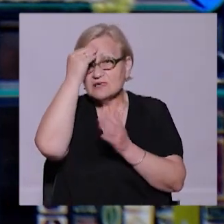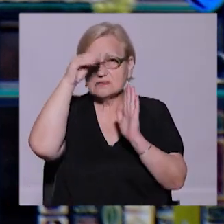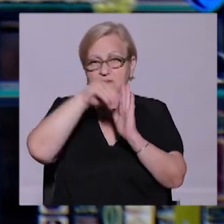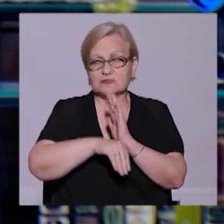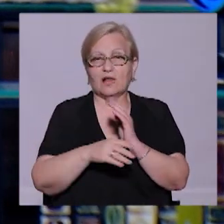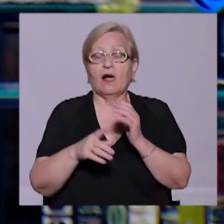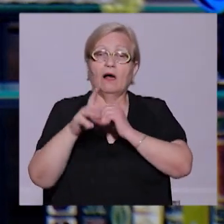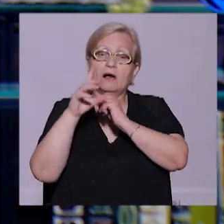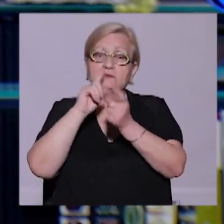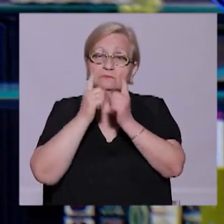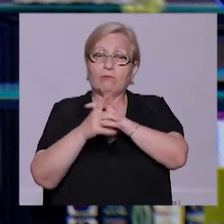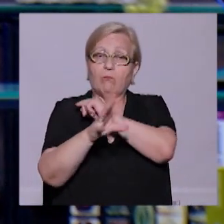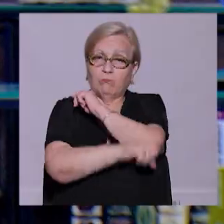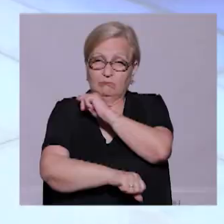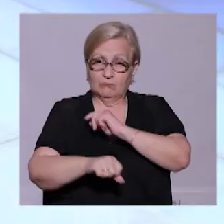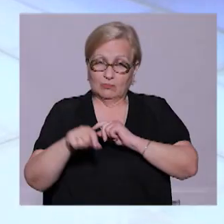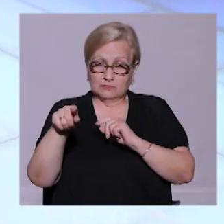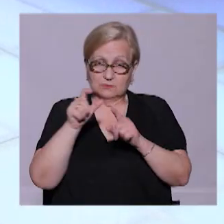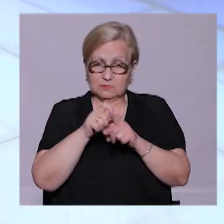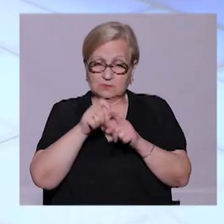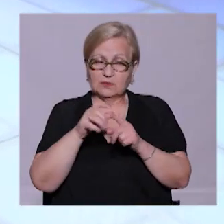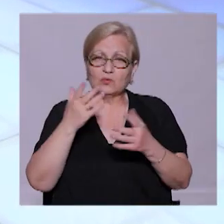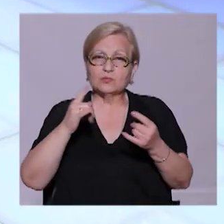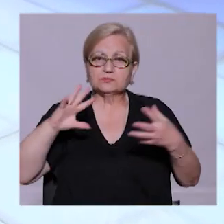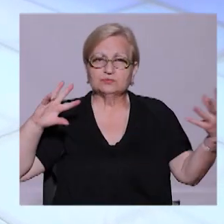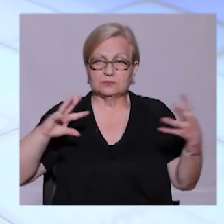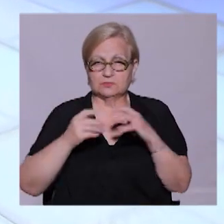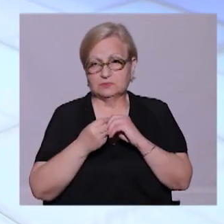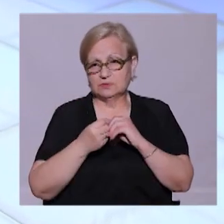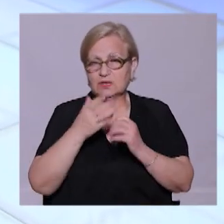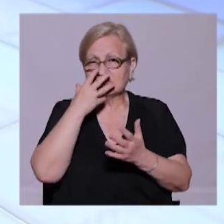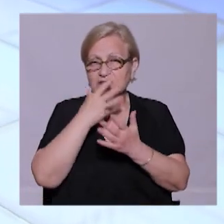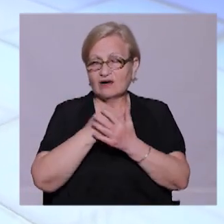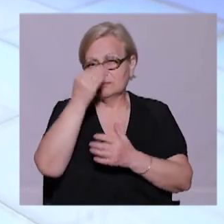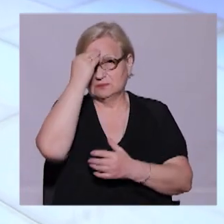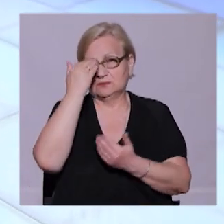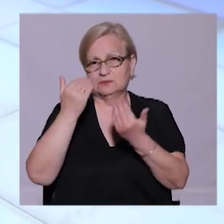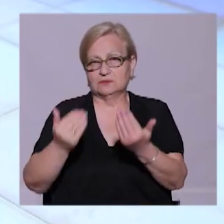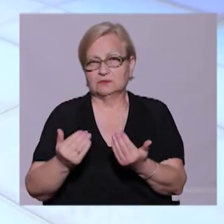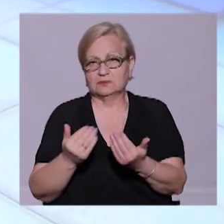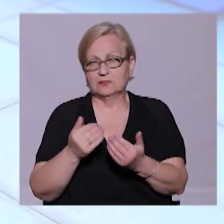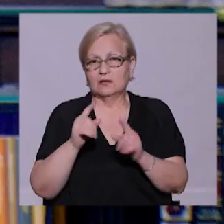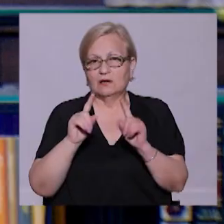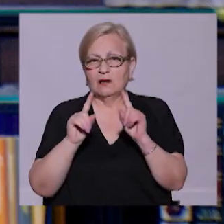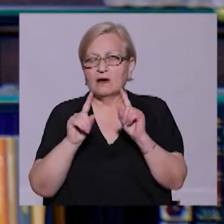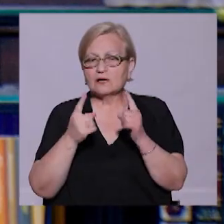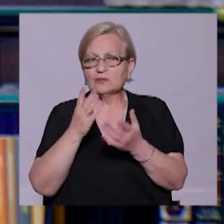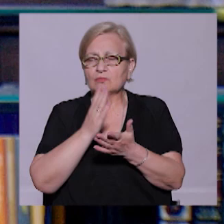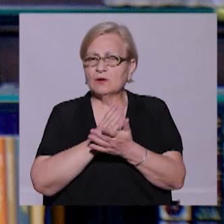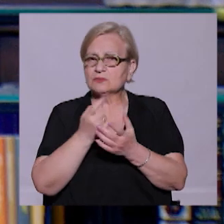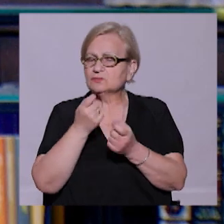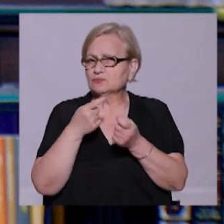ბოლო სიტყვაში ერთგვარად, ანუ ეპილოგში, აჯამებს თავის სათქმელ იდეას. რატომ არის ცოტა